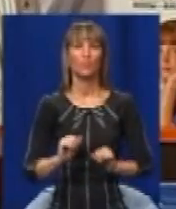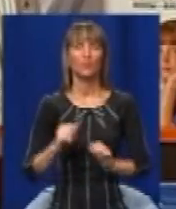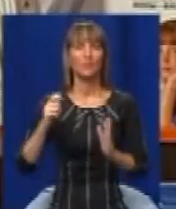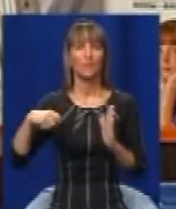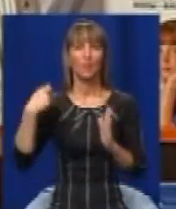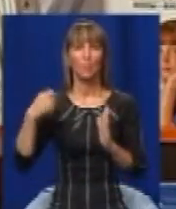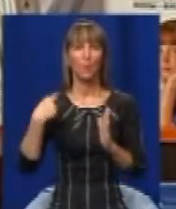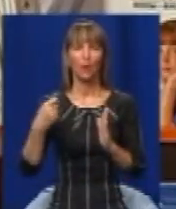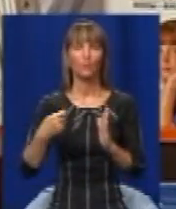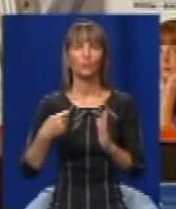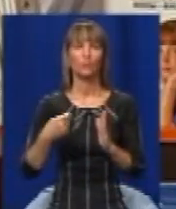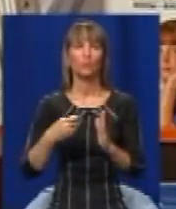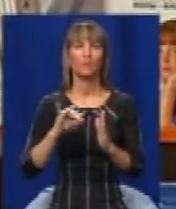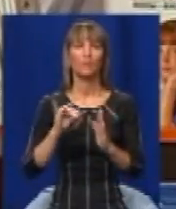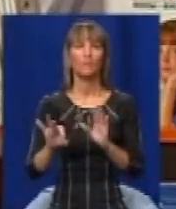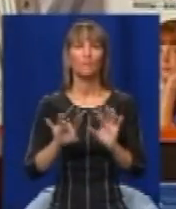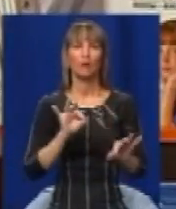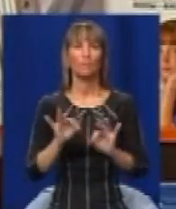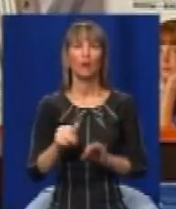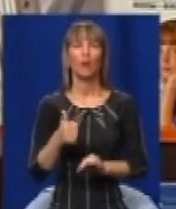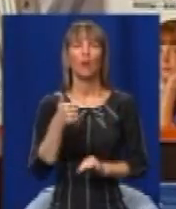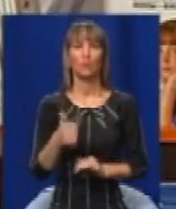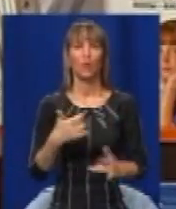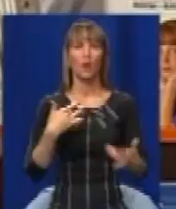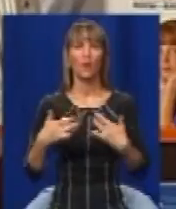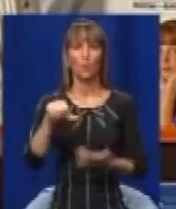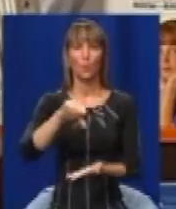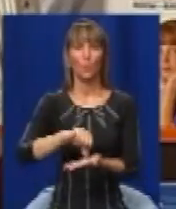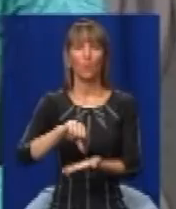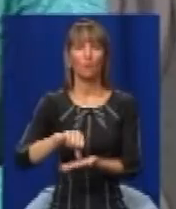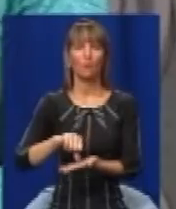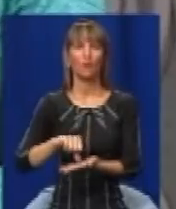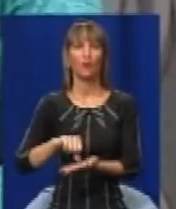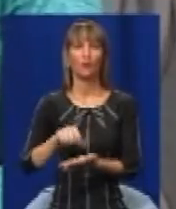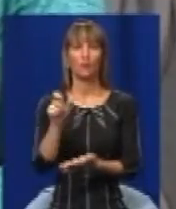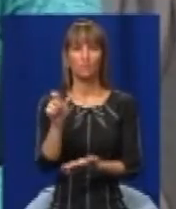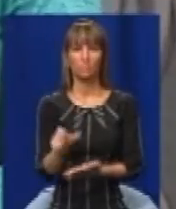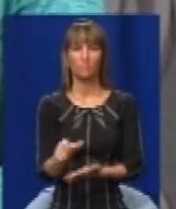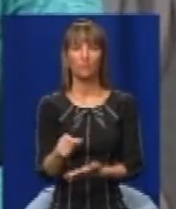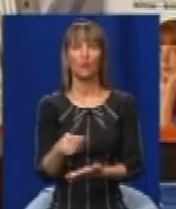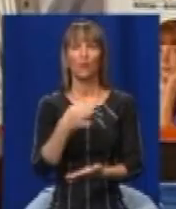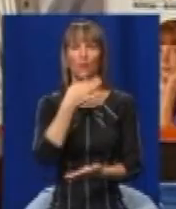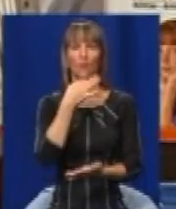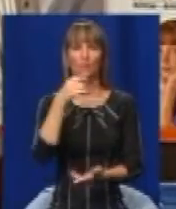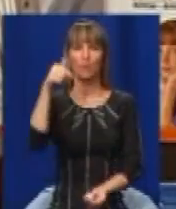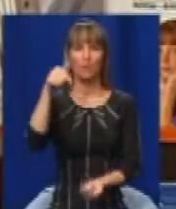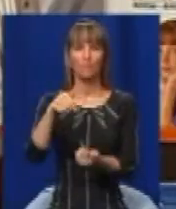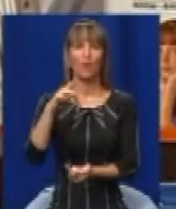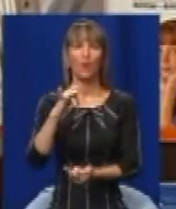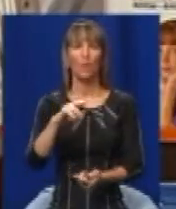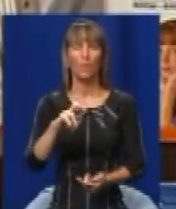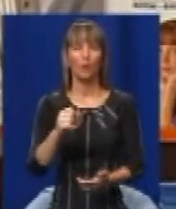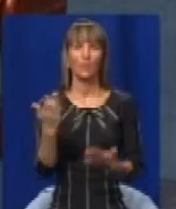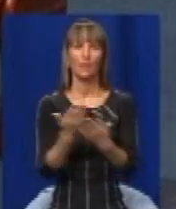знімає і підбирає дуже хороших актерів. Відповідні ролі, так? Кіно, фільму